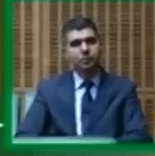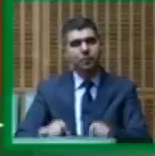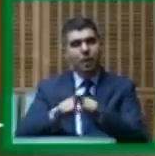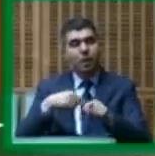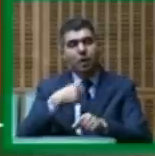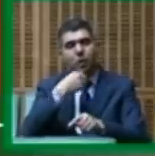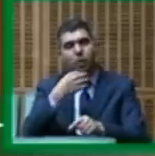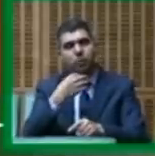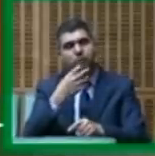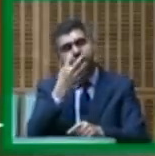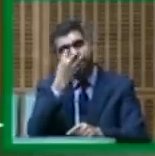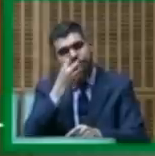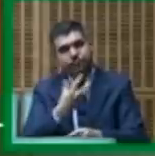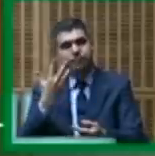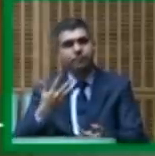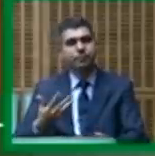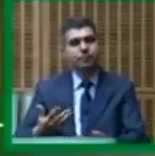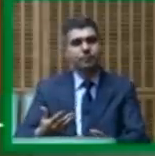أتأسف لأنه